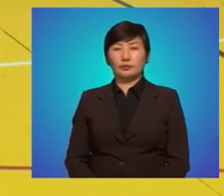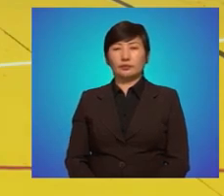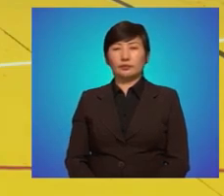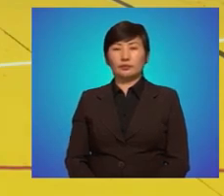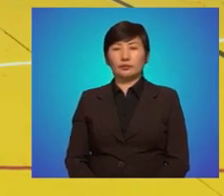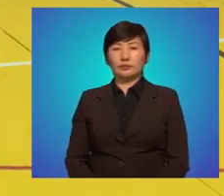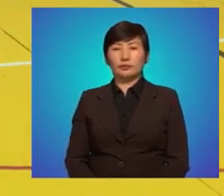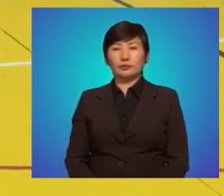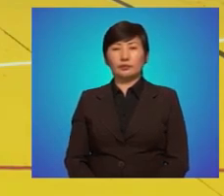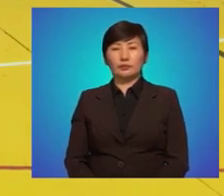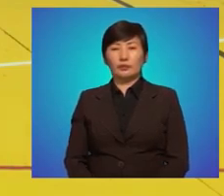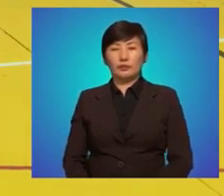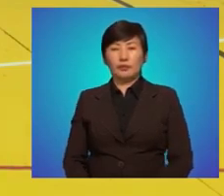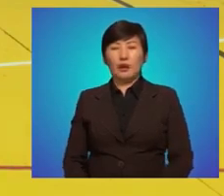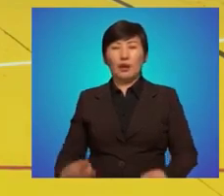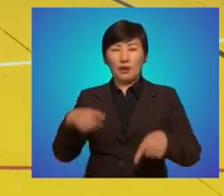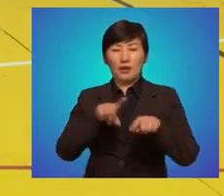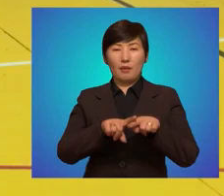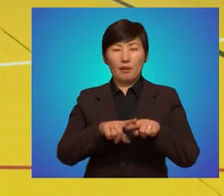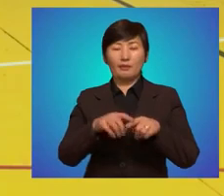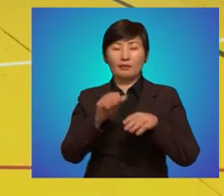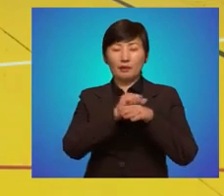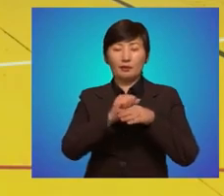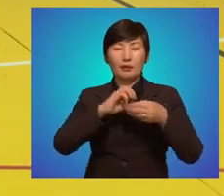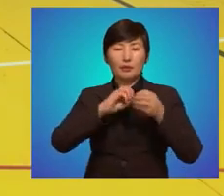буюу шилжилттэй хаалтаа үсрэлтээс хийж гүйцэтгэе.